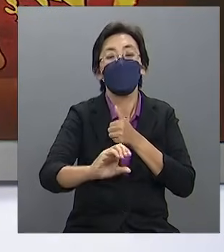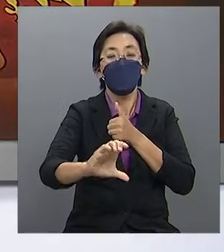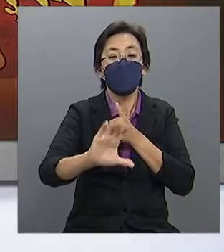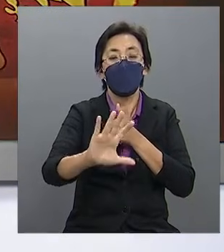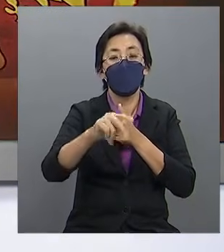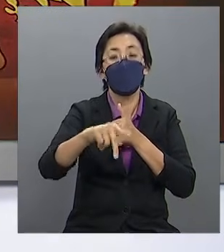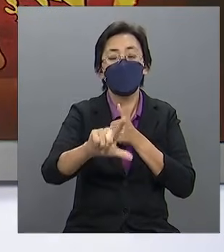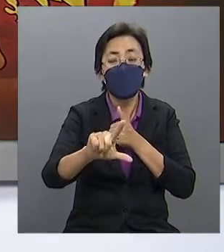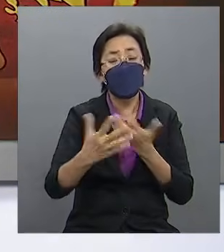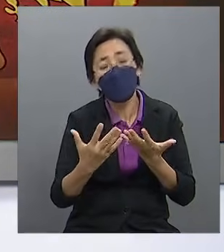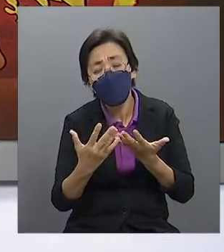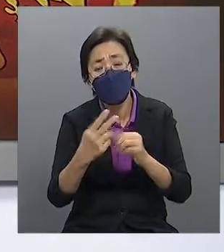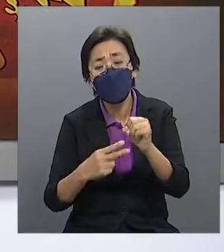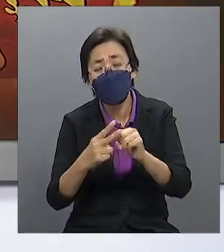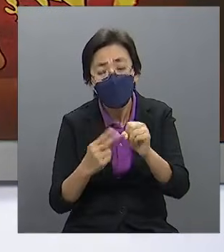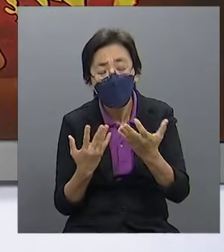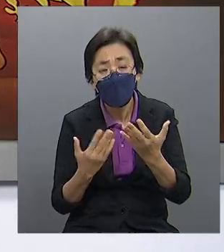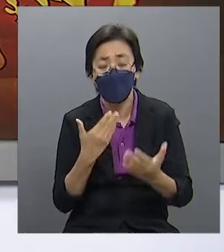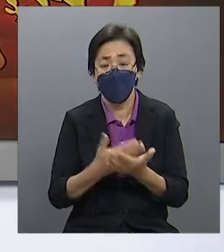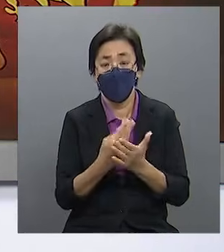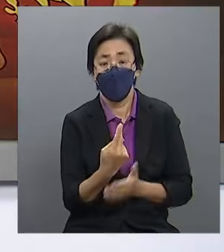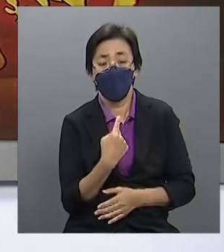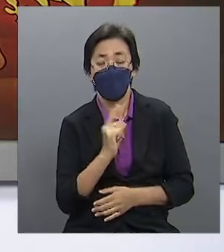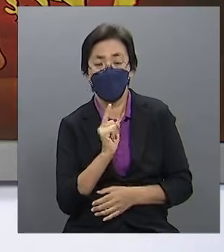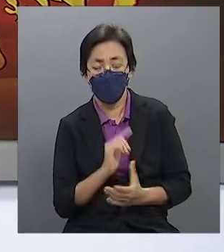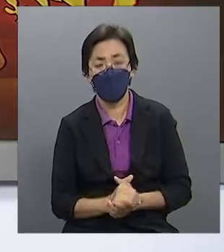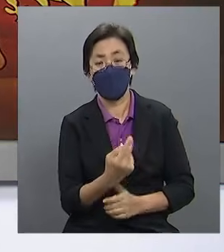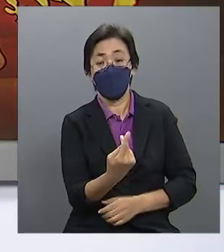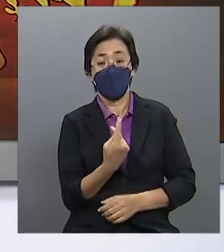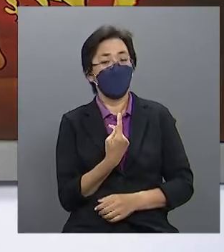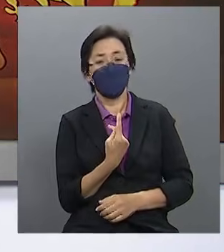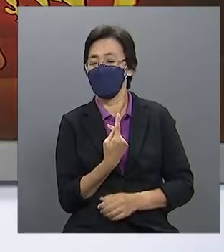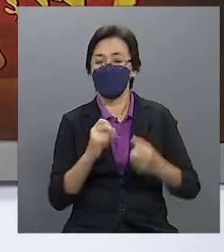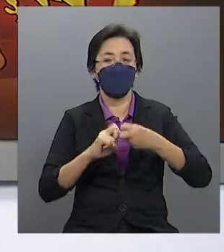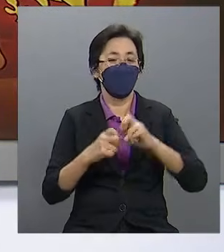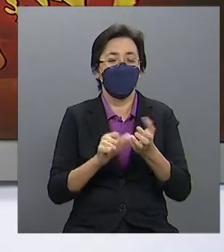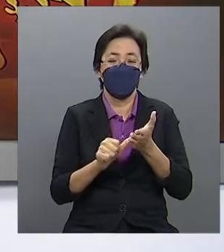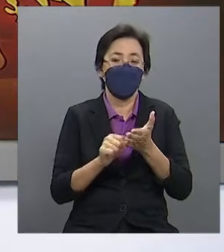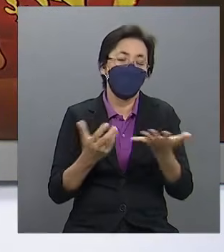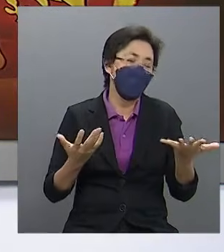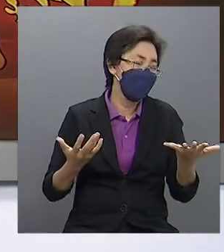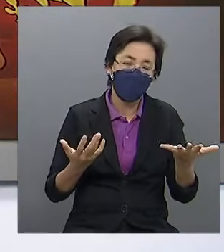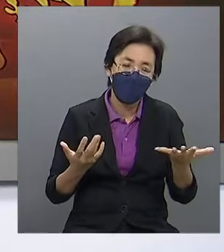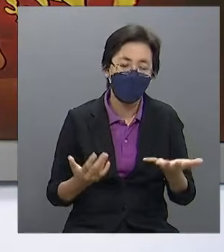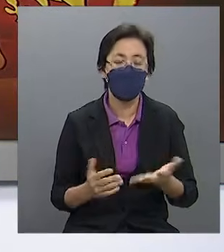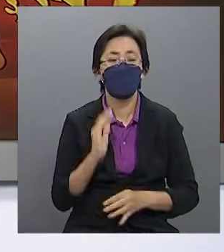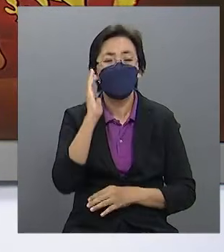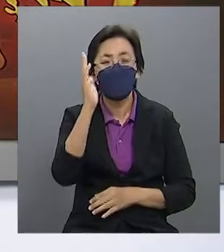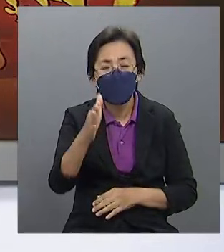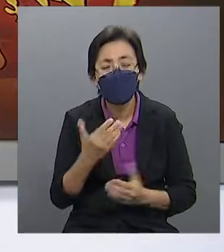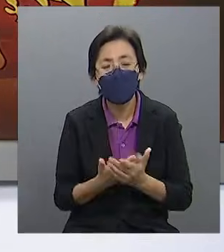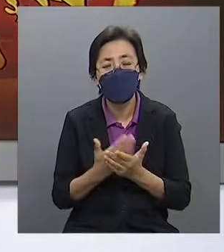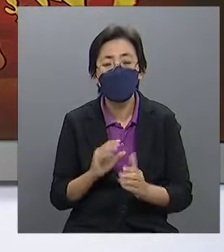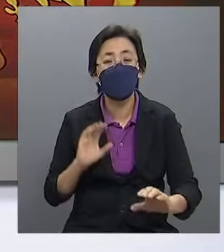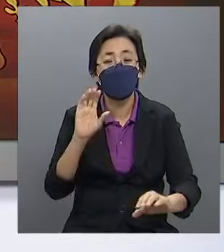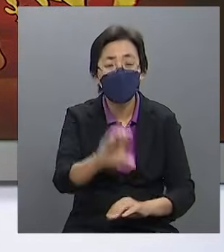หร่สิ่งหนึ่งที่ชัดเจนนะคะคือการกู้ไม่ใช่ทางออกที่ยั่งยืนแล้วก็เป็นเพียงแค่ยาต่ออายุสั้นๆเท่านั้นนะคะคุณพึ่งนภ